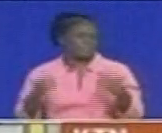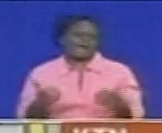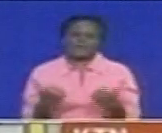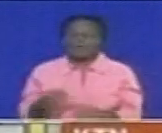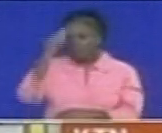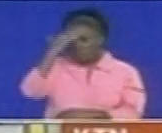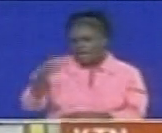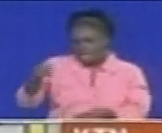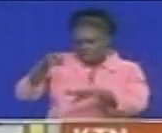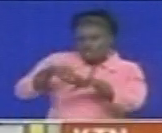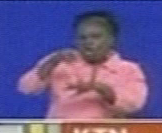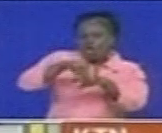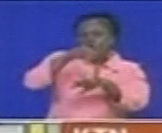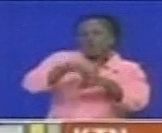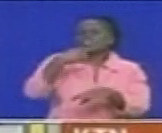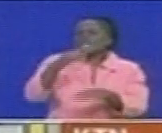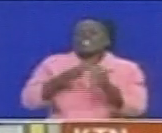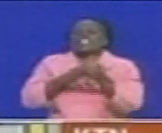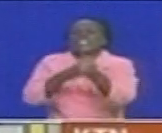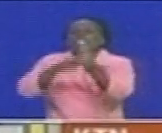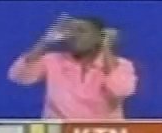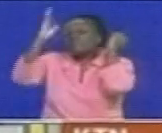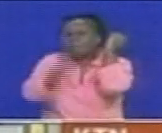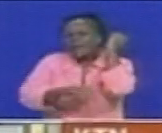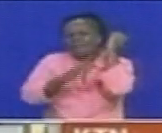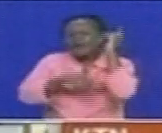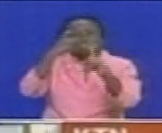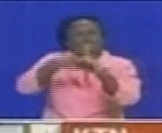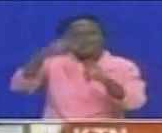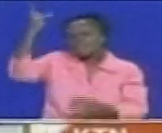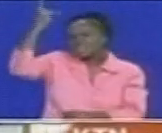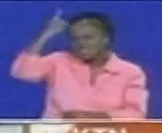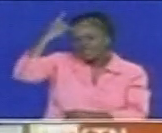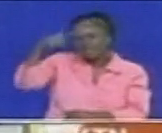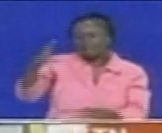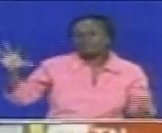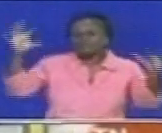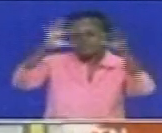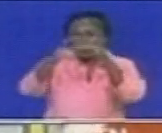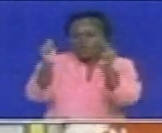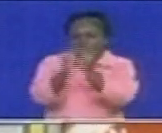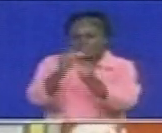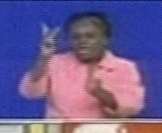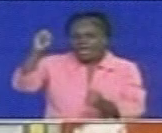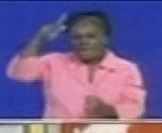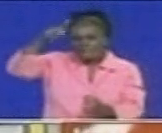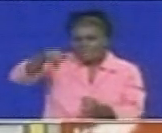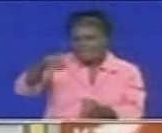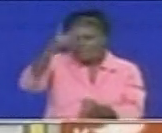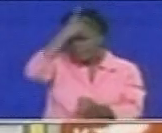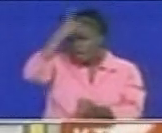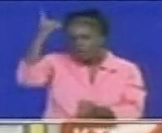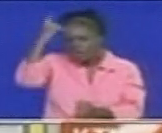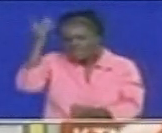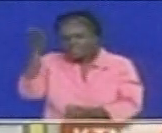Sonko anachokitaja kama uongozi mbaya kutoka kwa gavana Kidero. Sonko alijumuika na mbunge wa Dagoretti Kusini Dennis Waweru huko